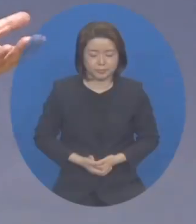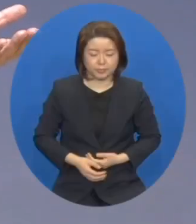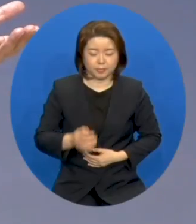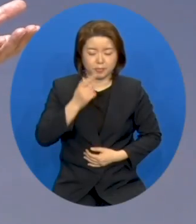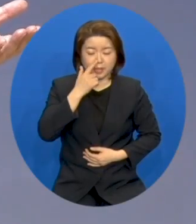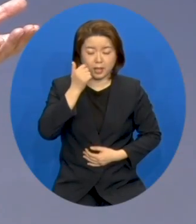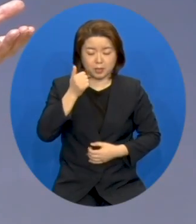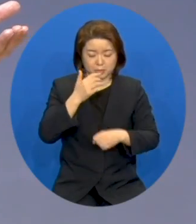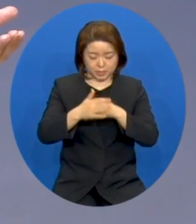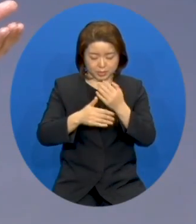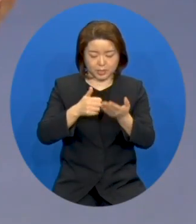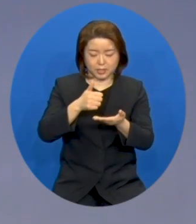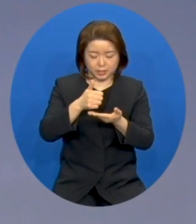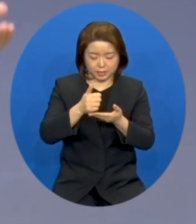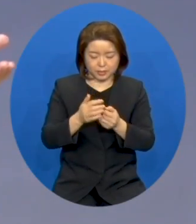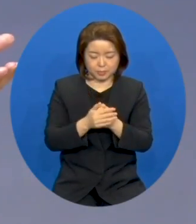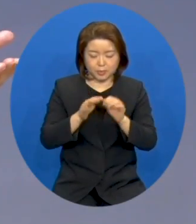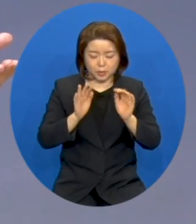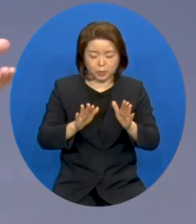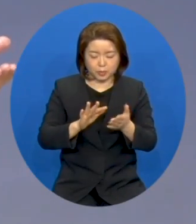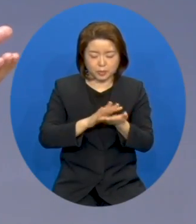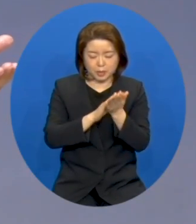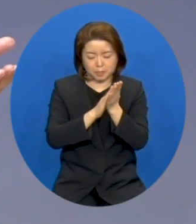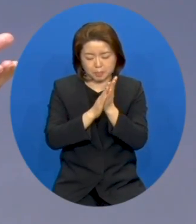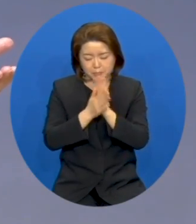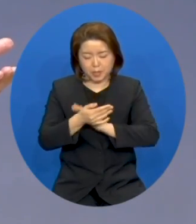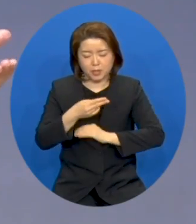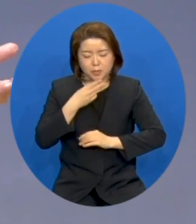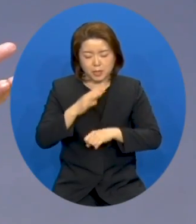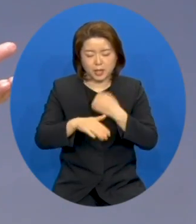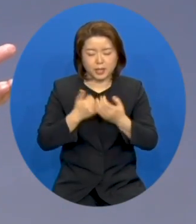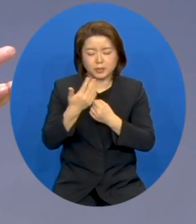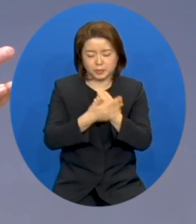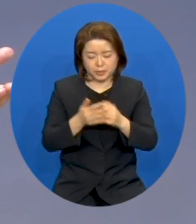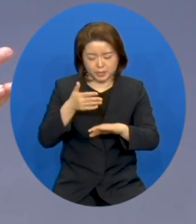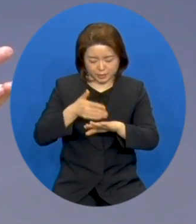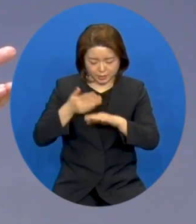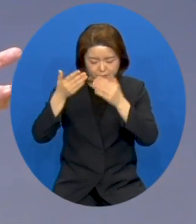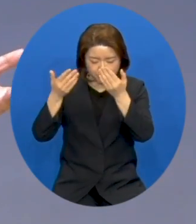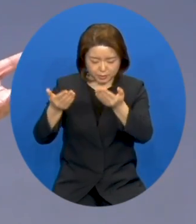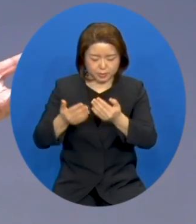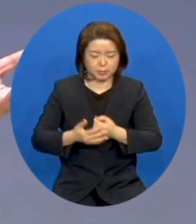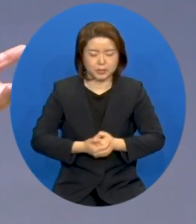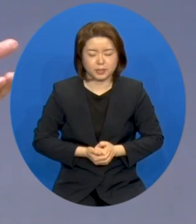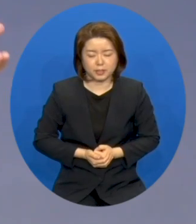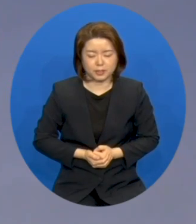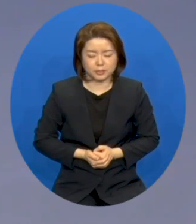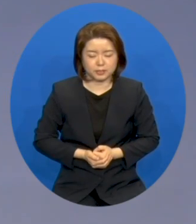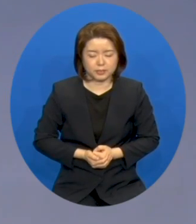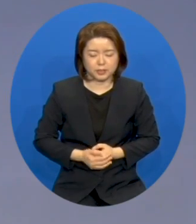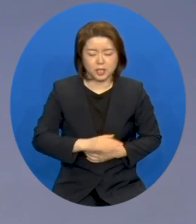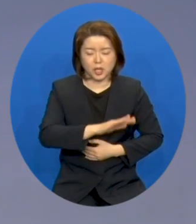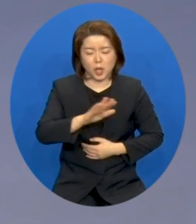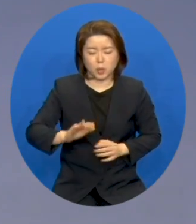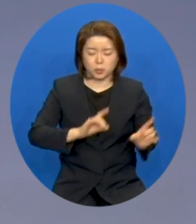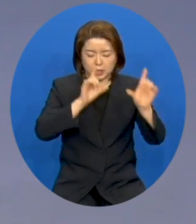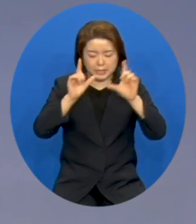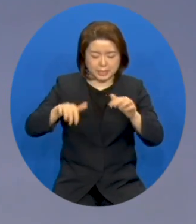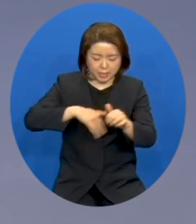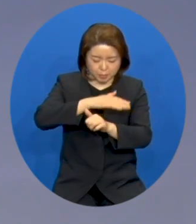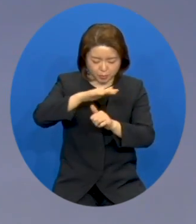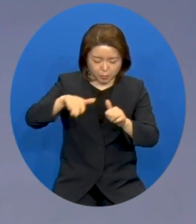아버지 하나님, 오늘도 변함없는 하나님의 은혜에 감사합니다. 우리의 삶의